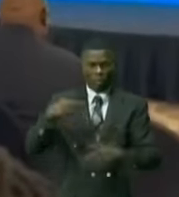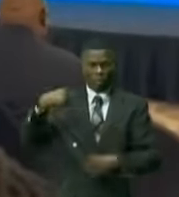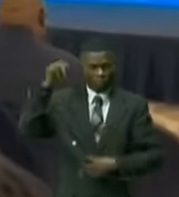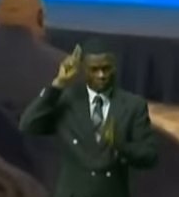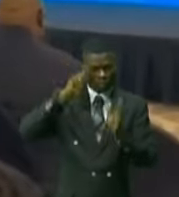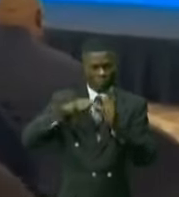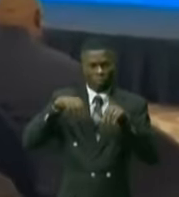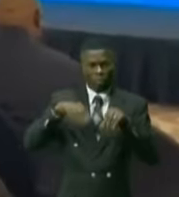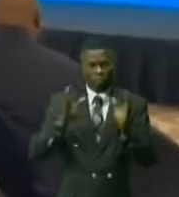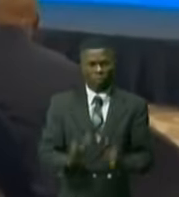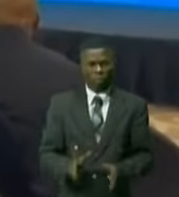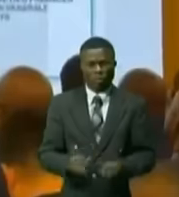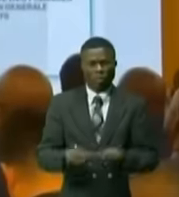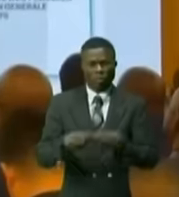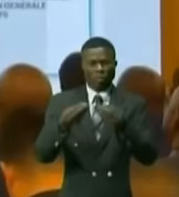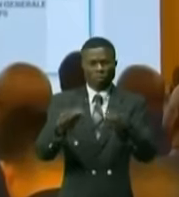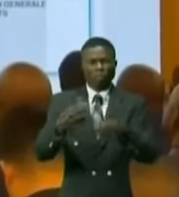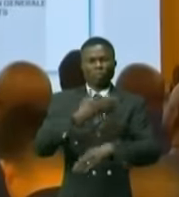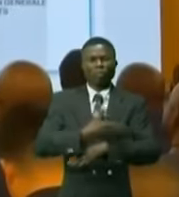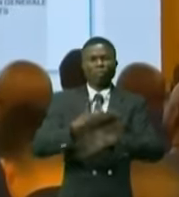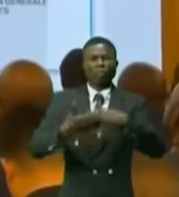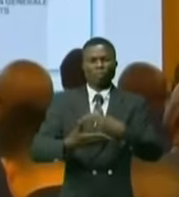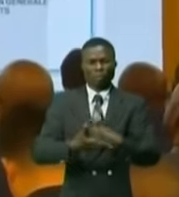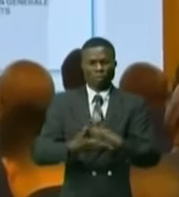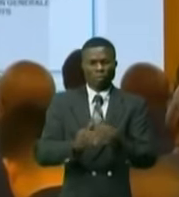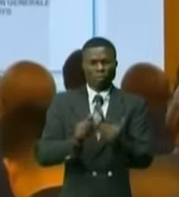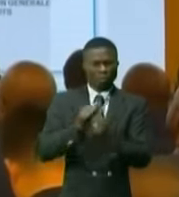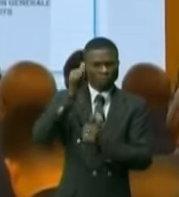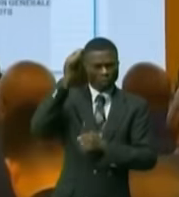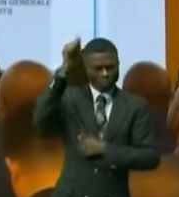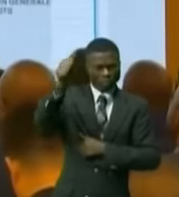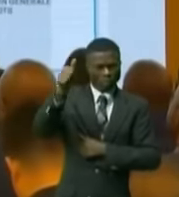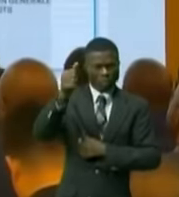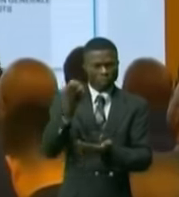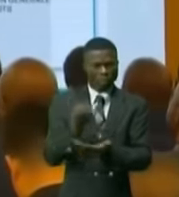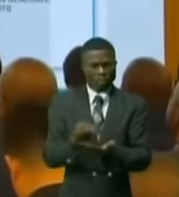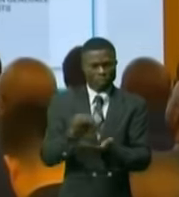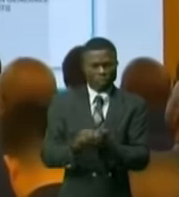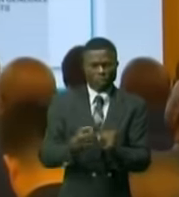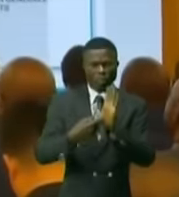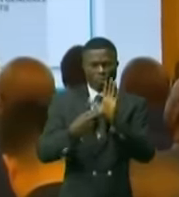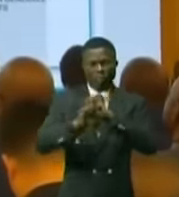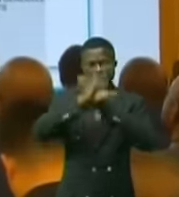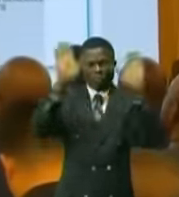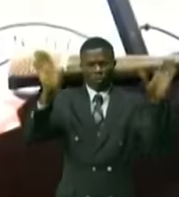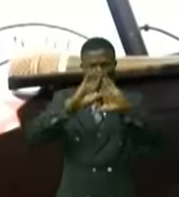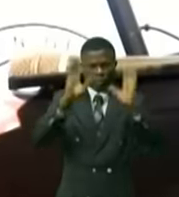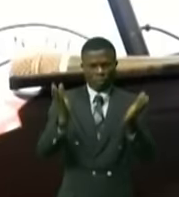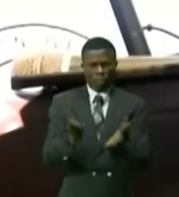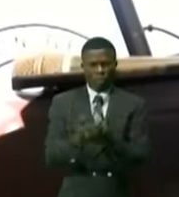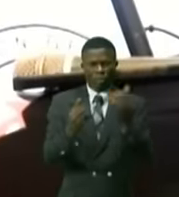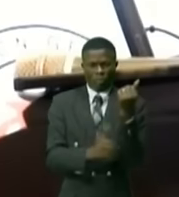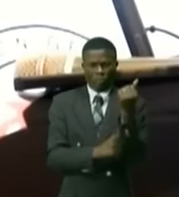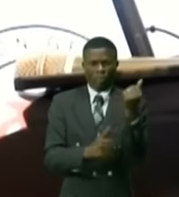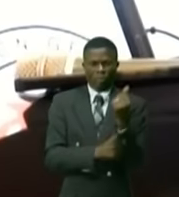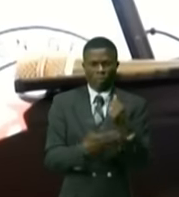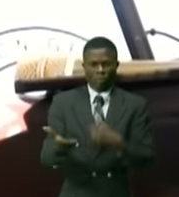gouvernement congolais va désormais construire un avenir économique transparent pour tous. C'est avec